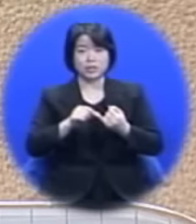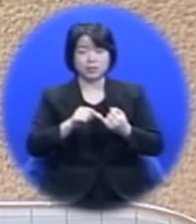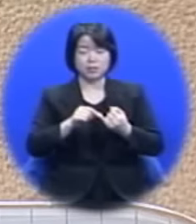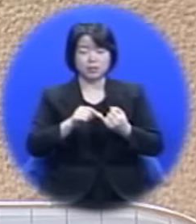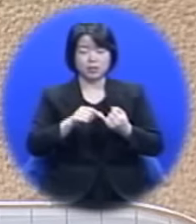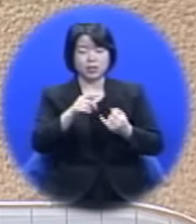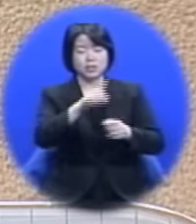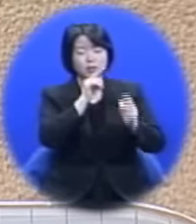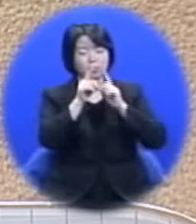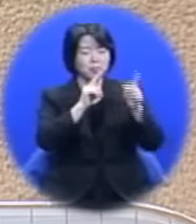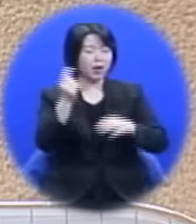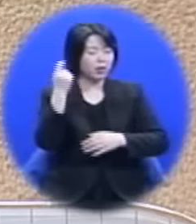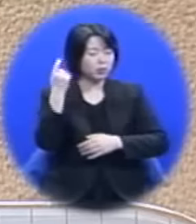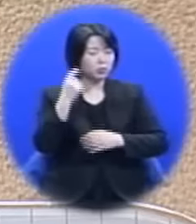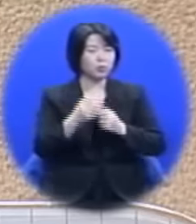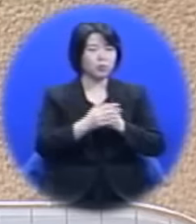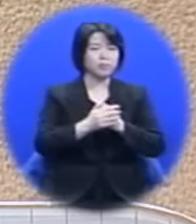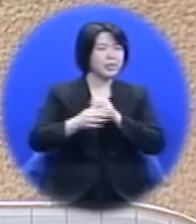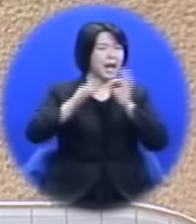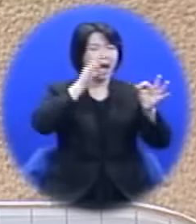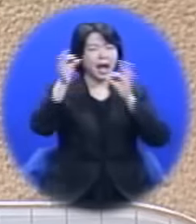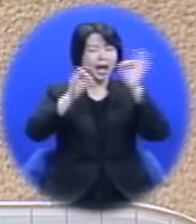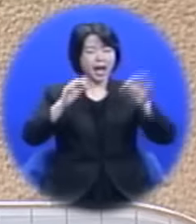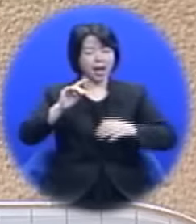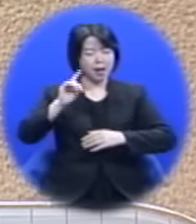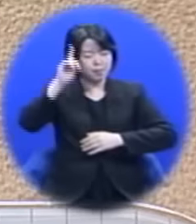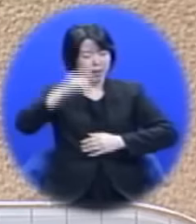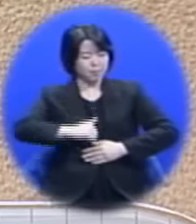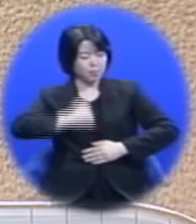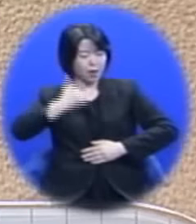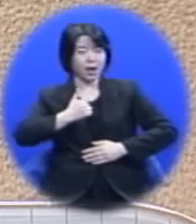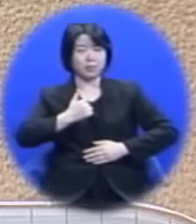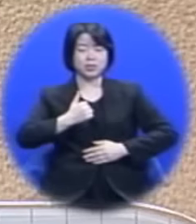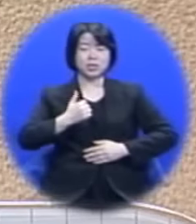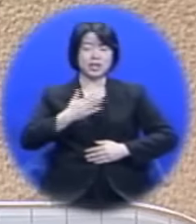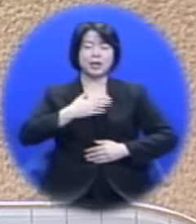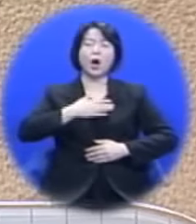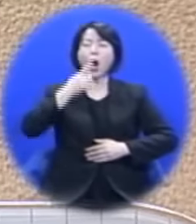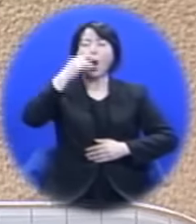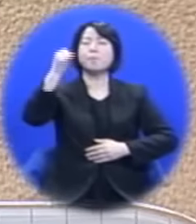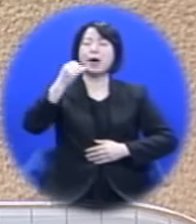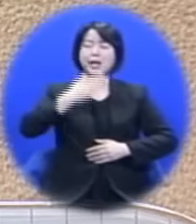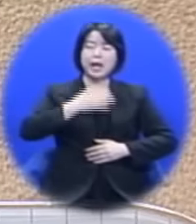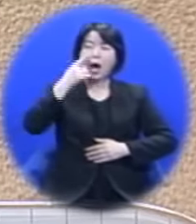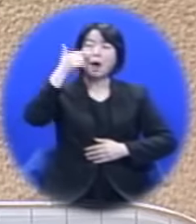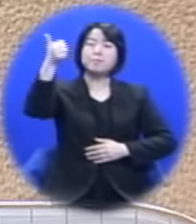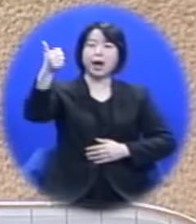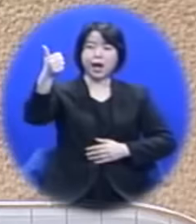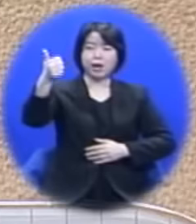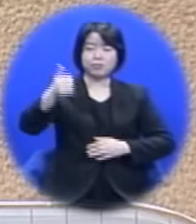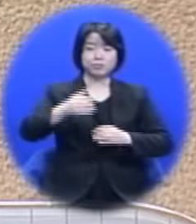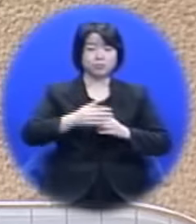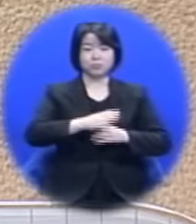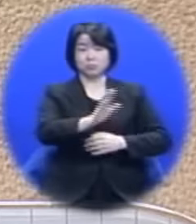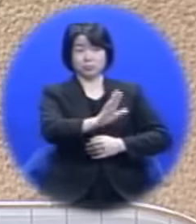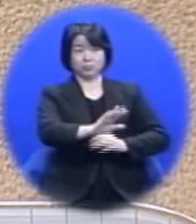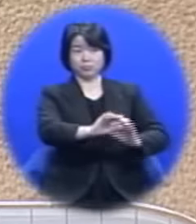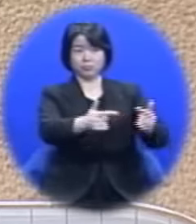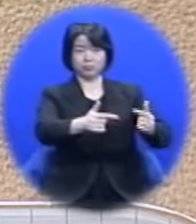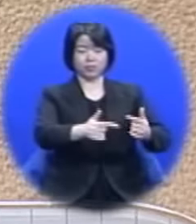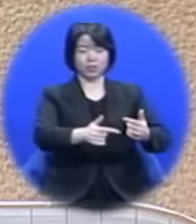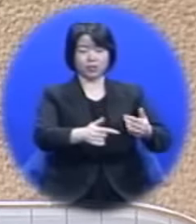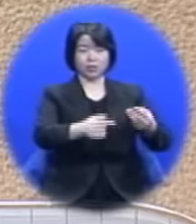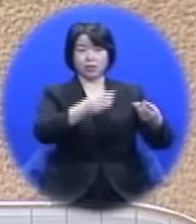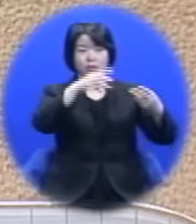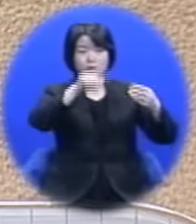아이가 아악을 쓰면서 아니라 우리 엄마야 우리 아빠야 아니야 삼촌도